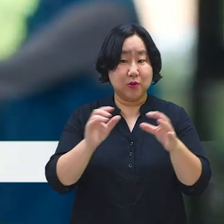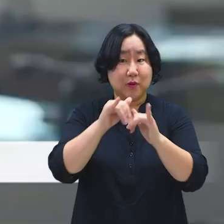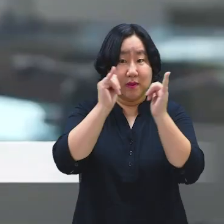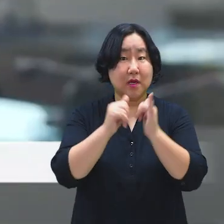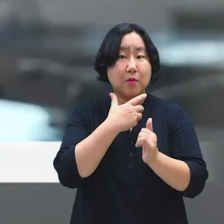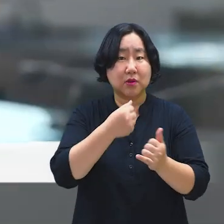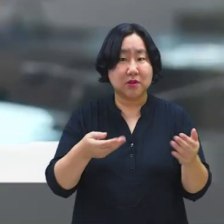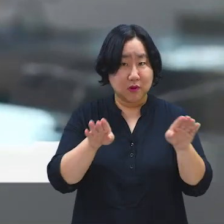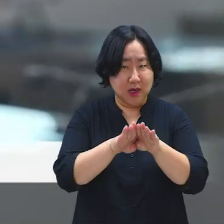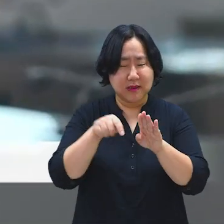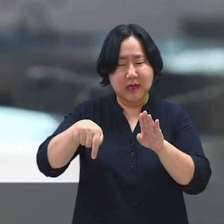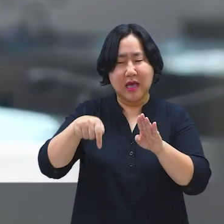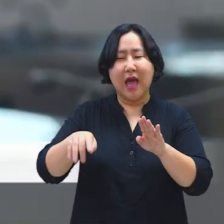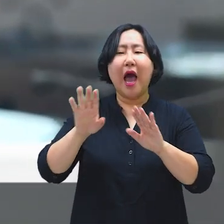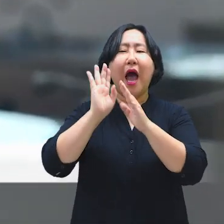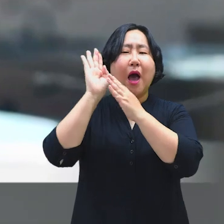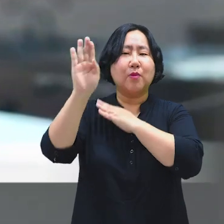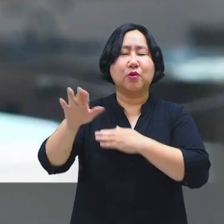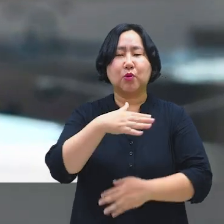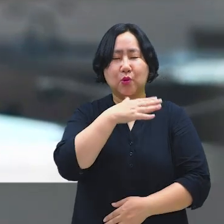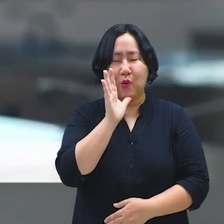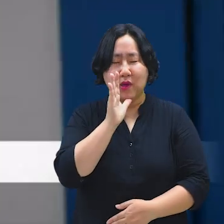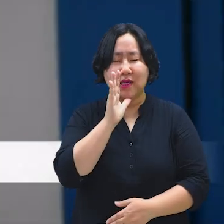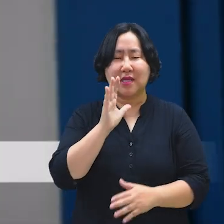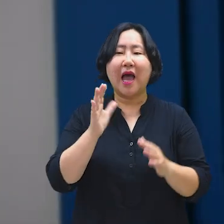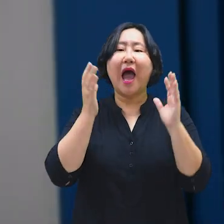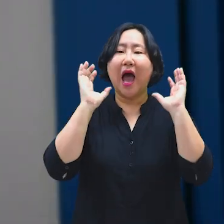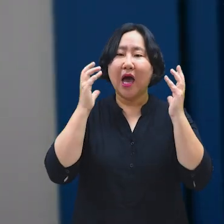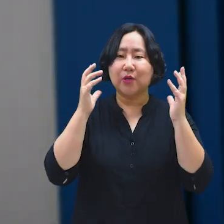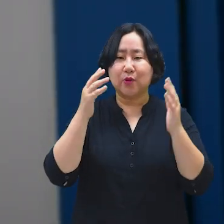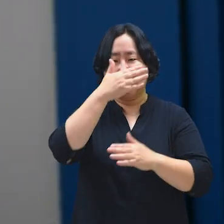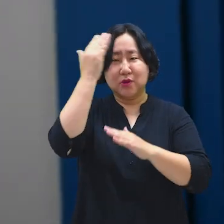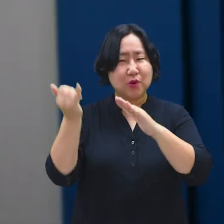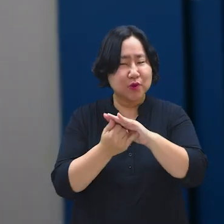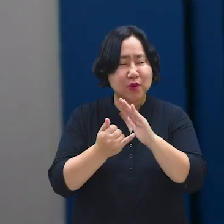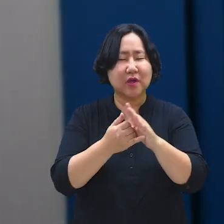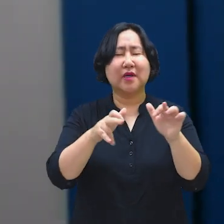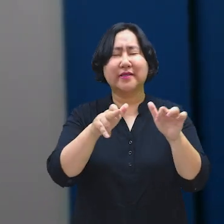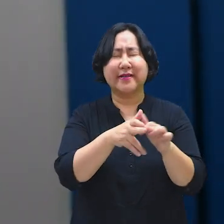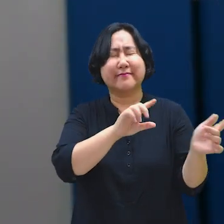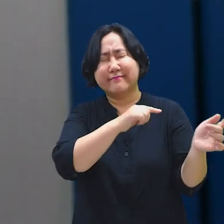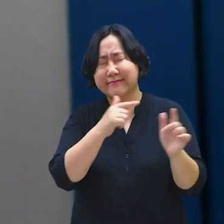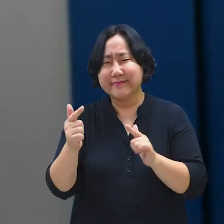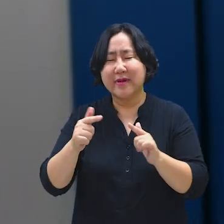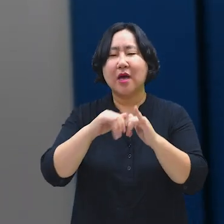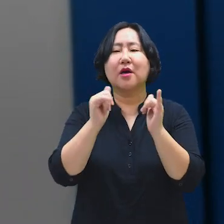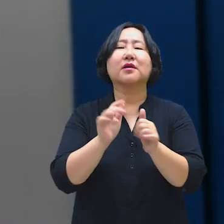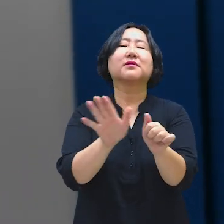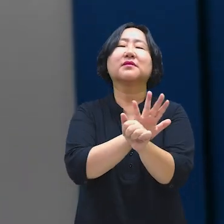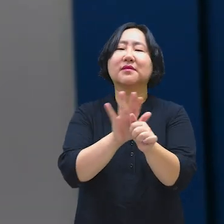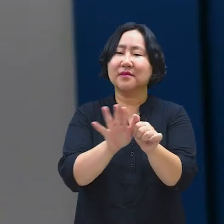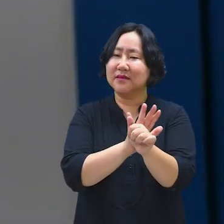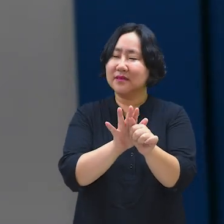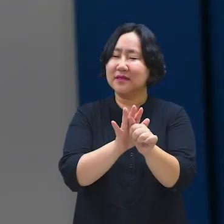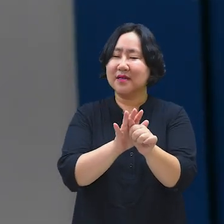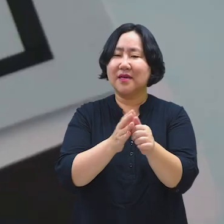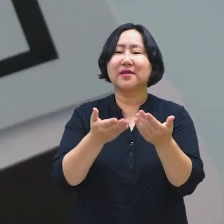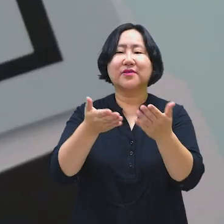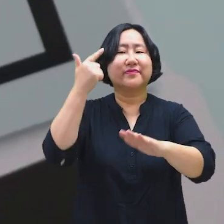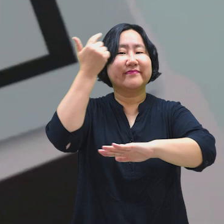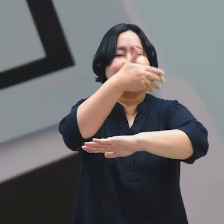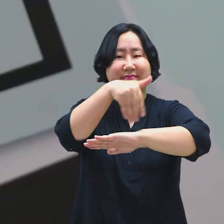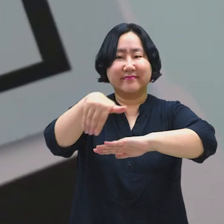종합 사회복지관은 앞으로 노인과 아동 청소년과 장애인 등 모든 연령층에 다양한 복지 서비스를